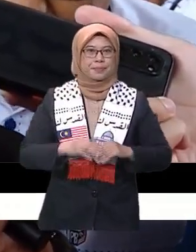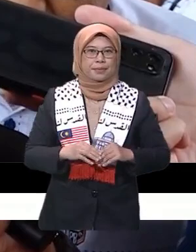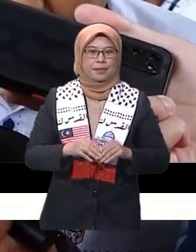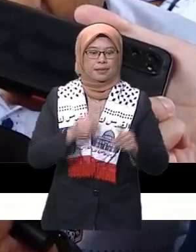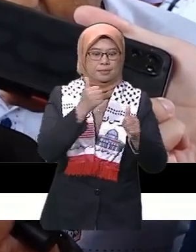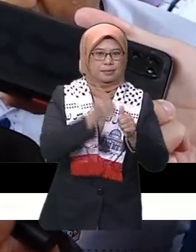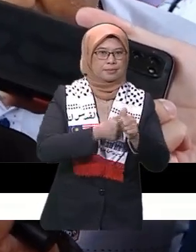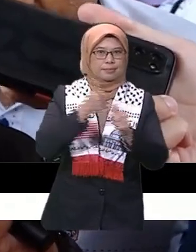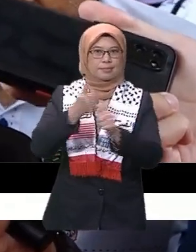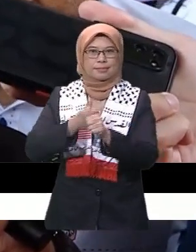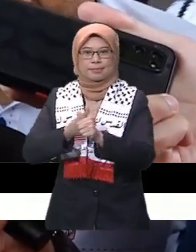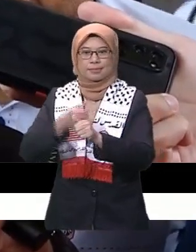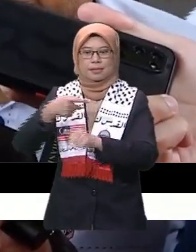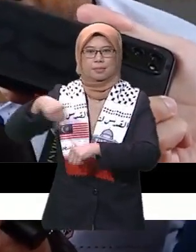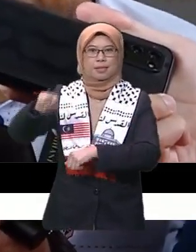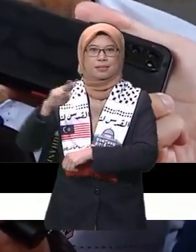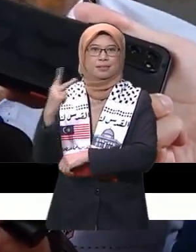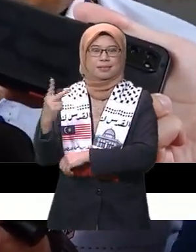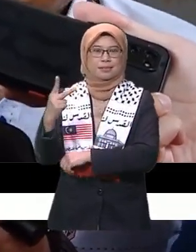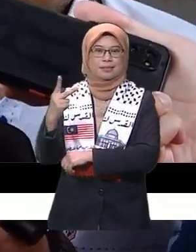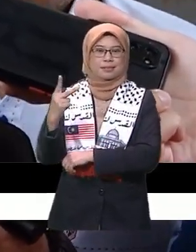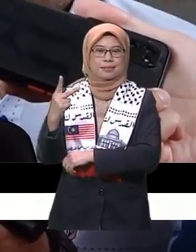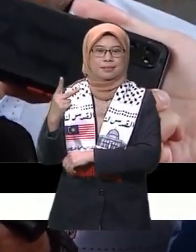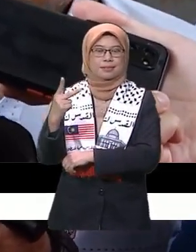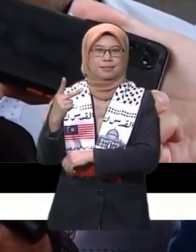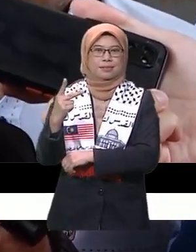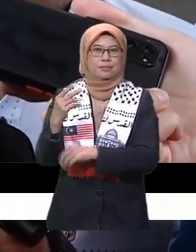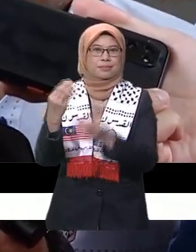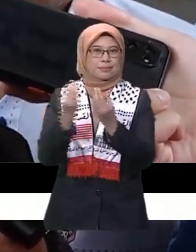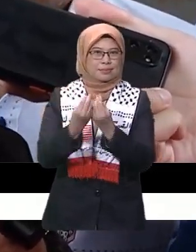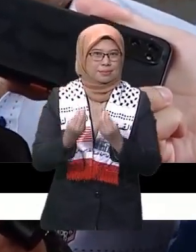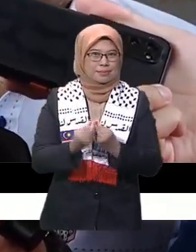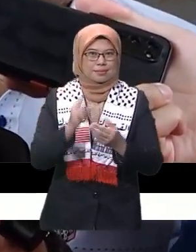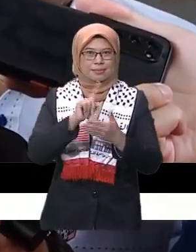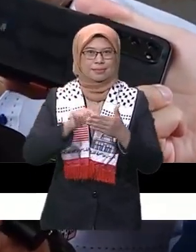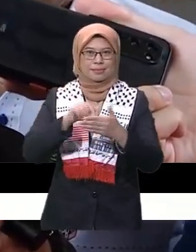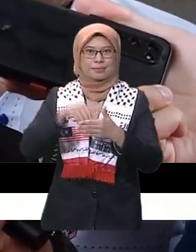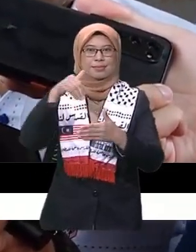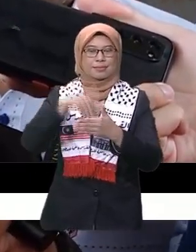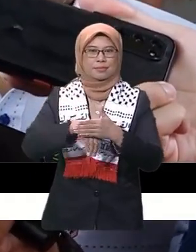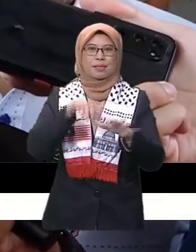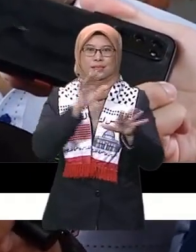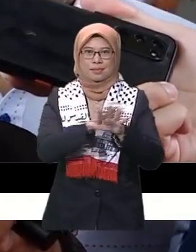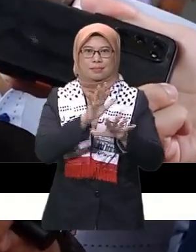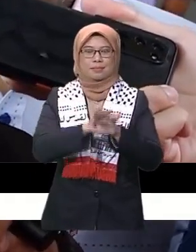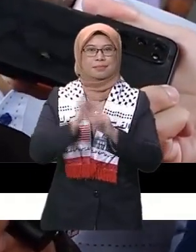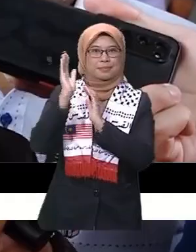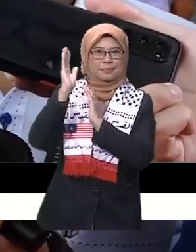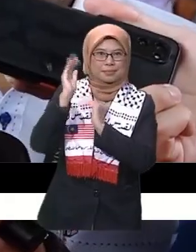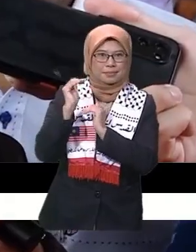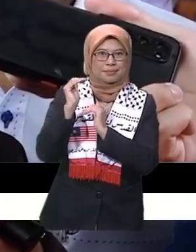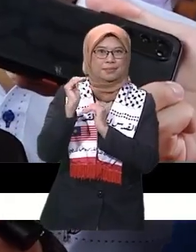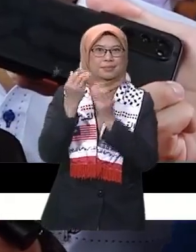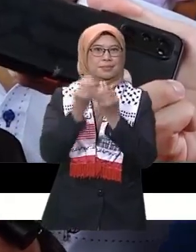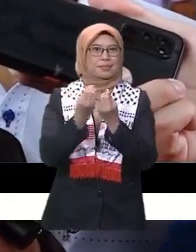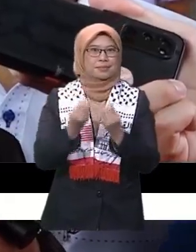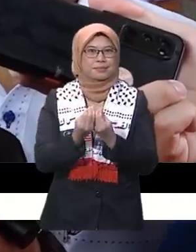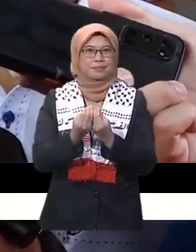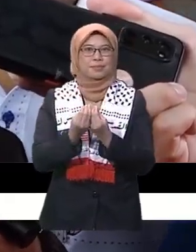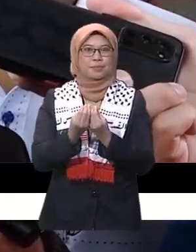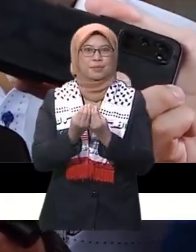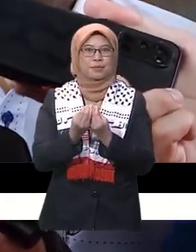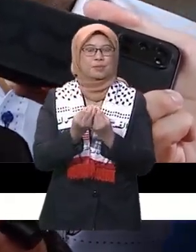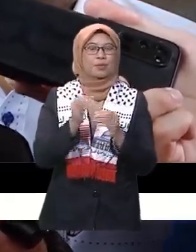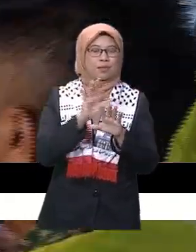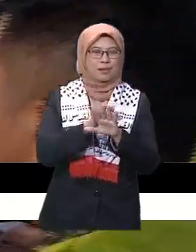setiap Apa nama prk ni memang kadar mengundinya agak agak tinggilah so kita harap kadar tersebut akan akan